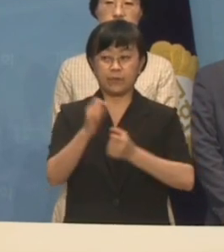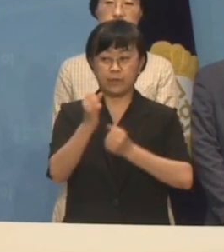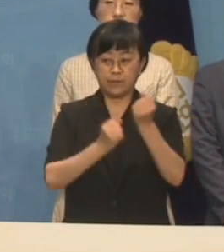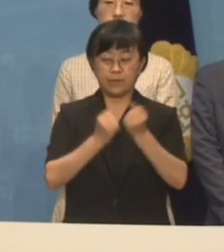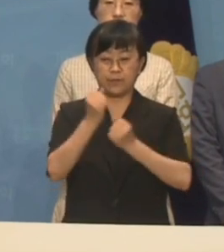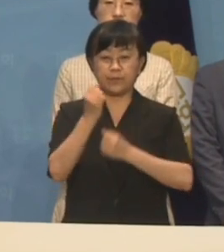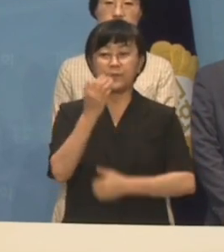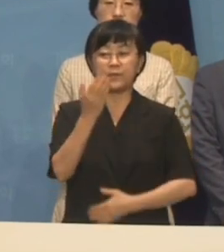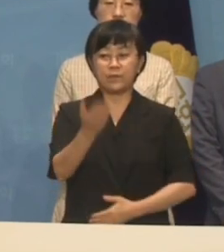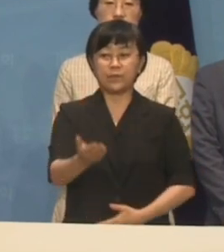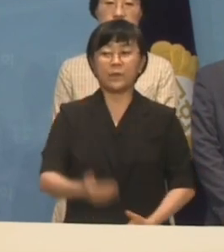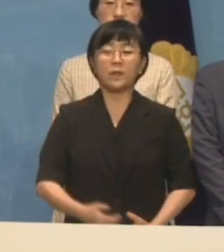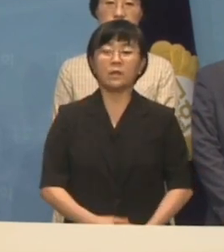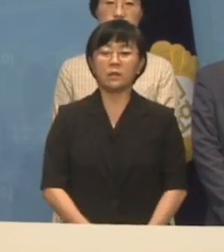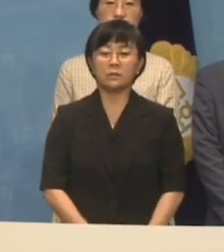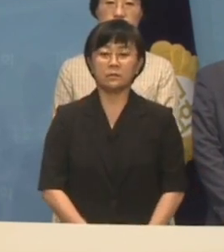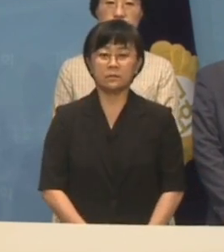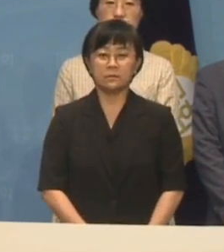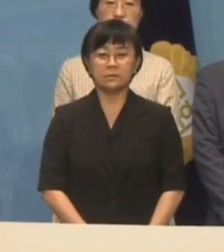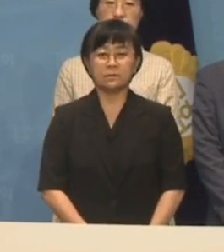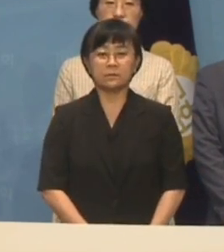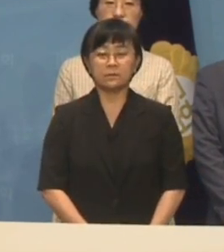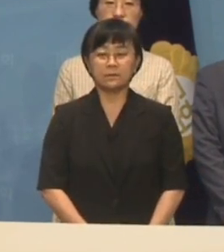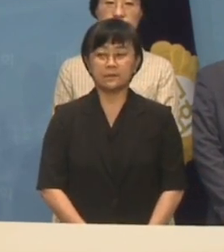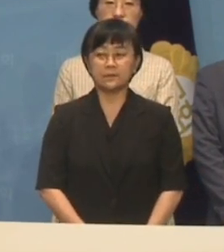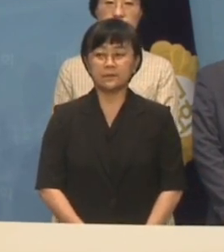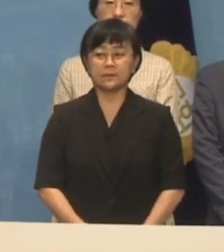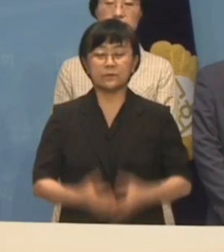점을 여러분께 말씀을 드립니다.